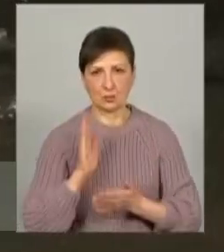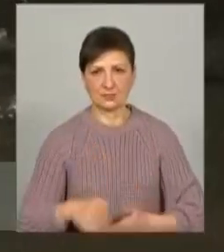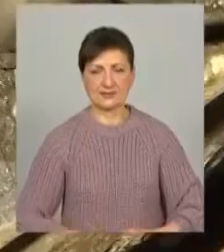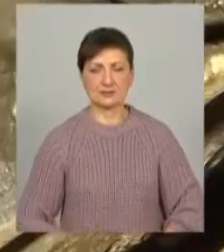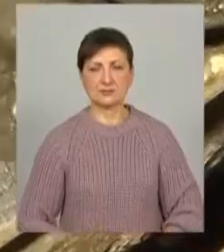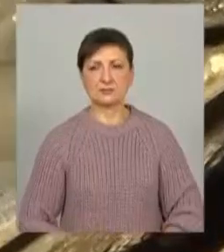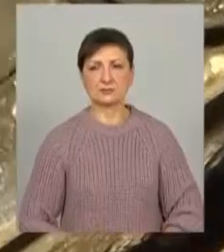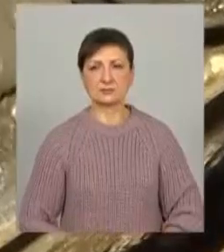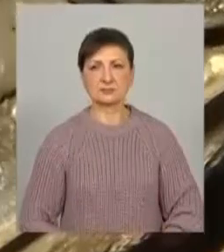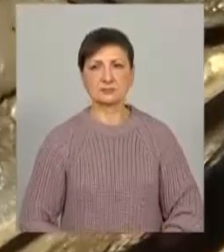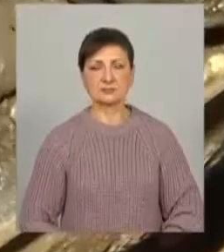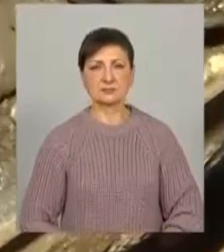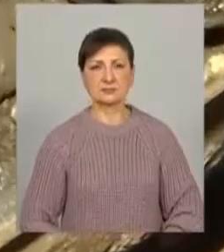турабеков телеканал маты Шымкент